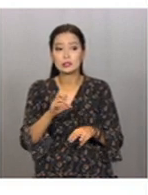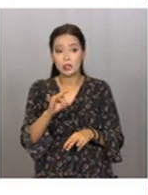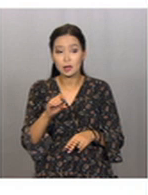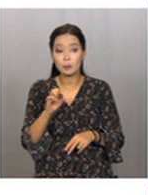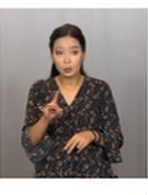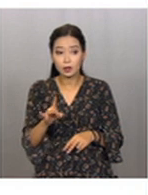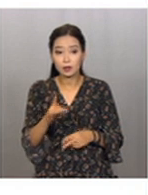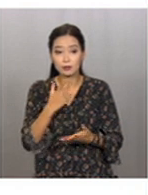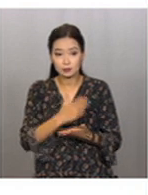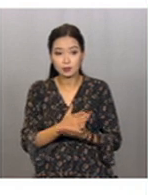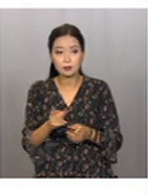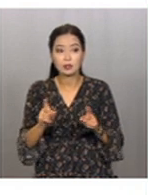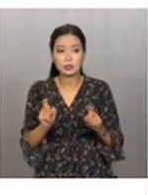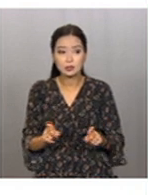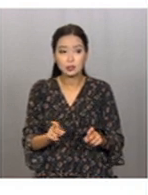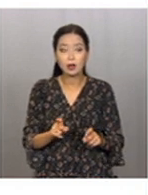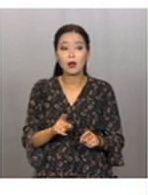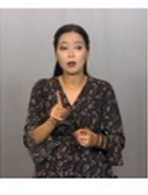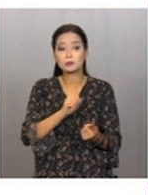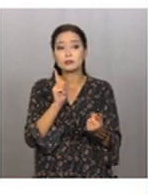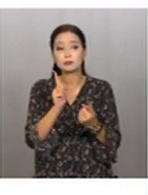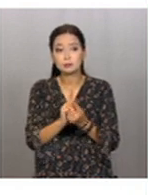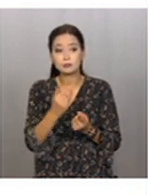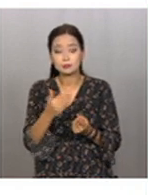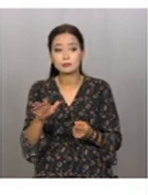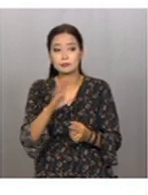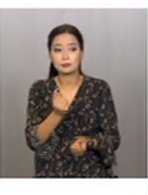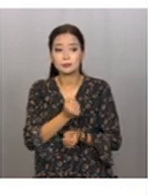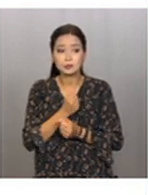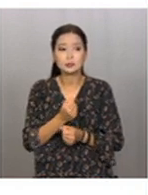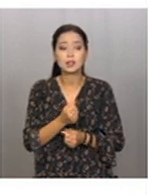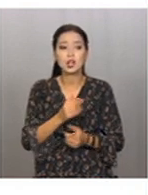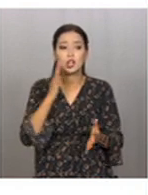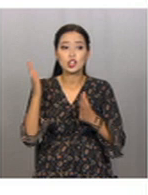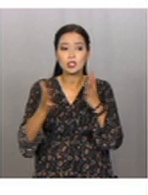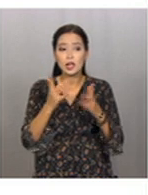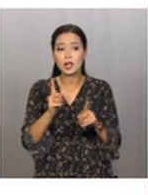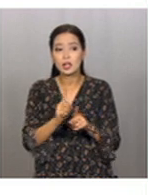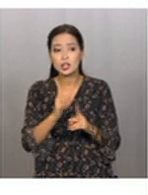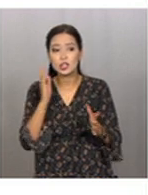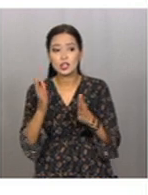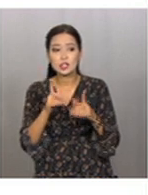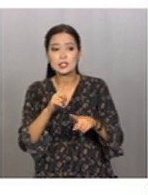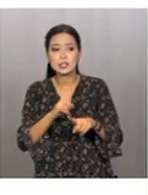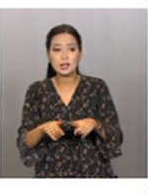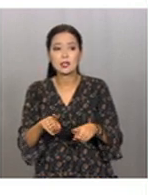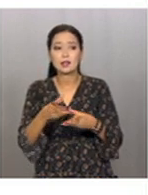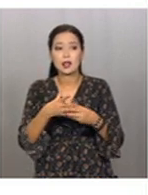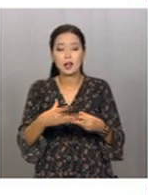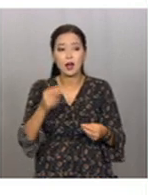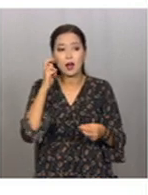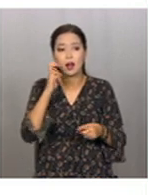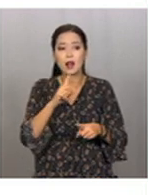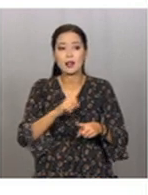қарсышпай, тотық ұстай, қанат қағып. Жел қабыз, жез тағалы еңіреумін, қаратер шыққан сайын кетем